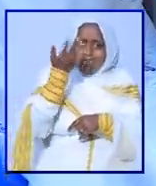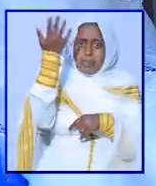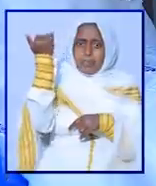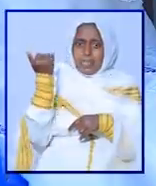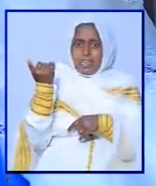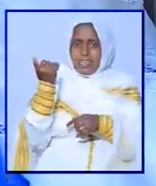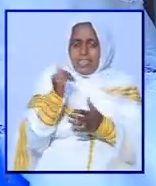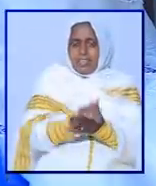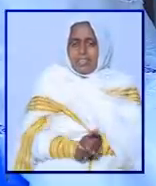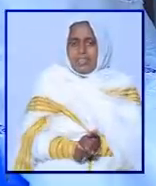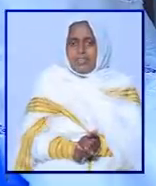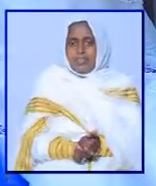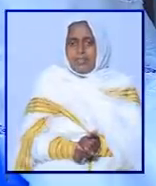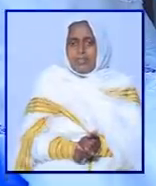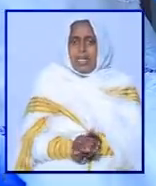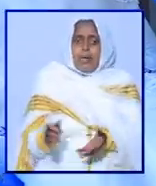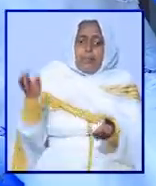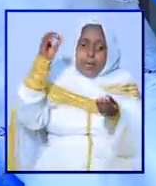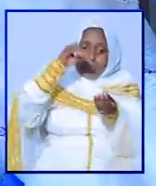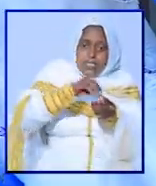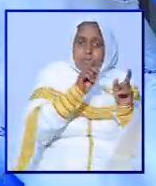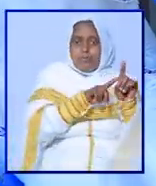ነበረ።